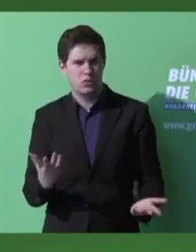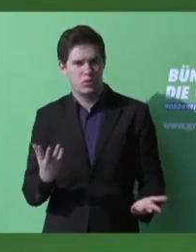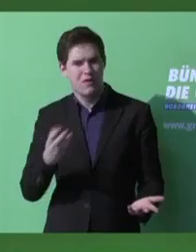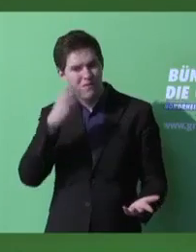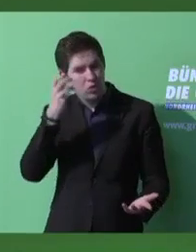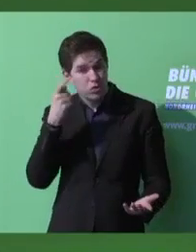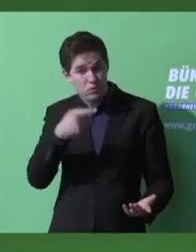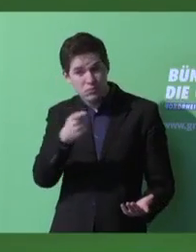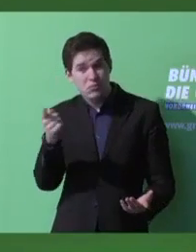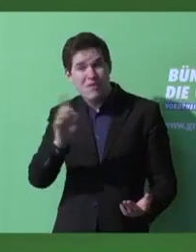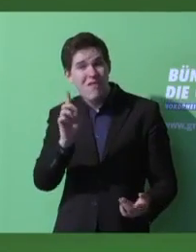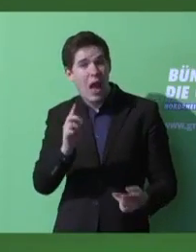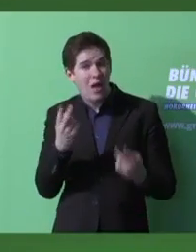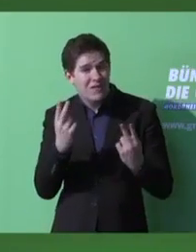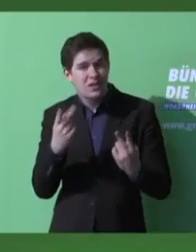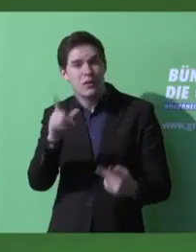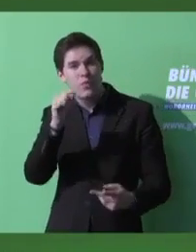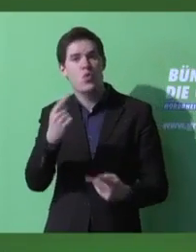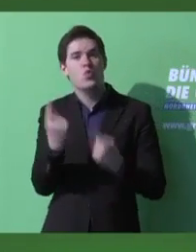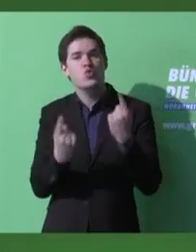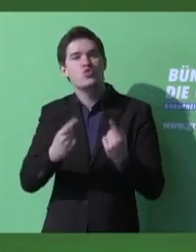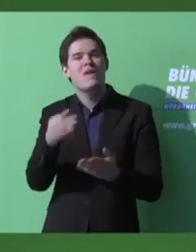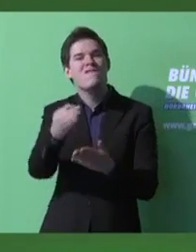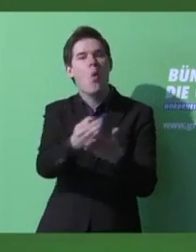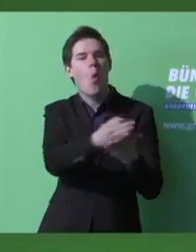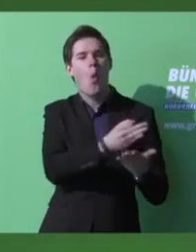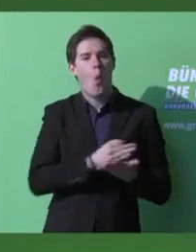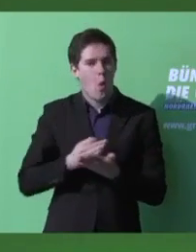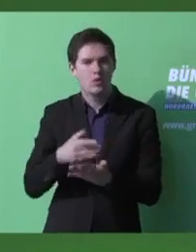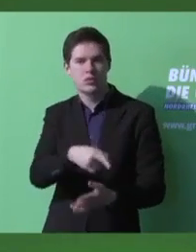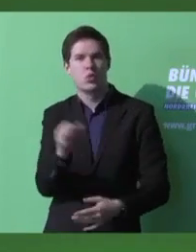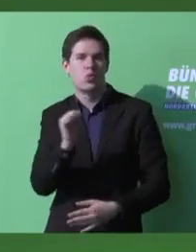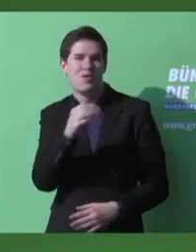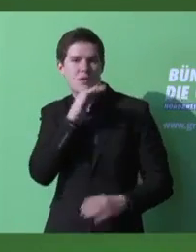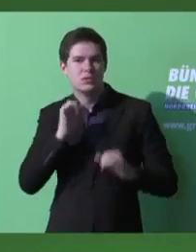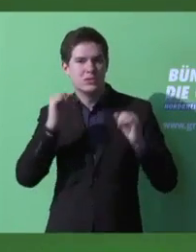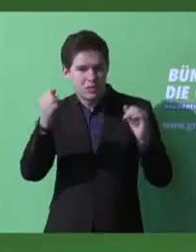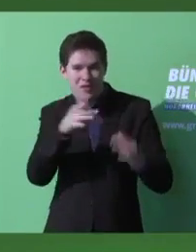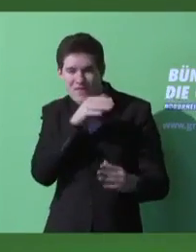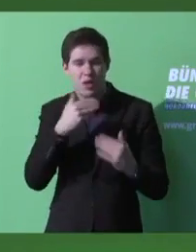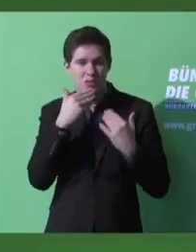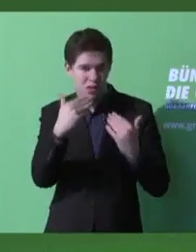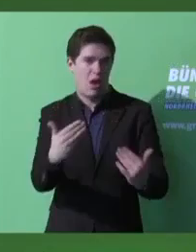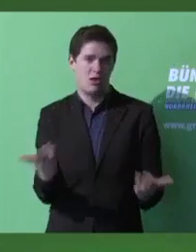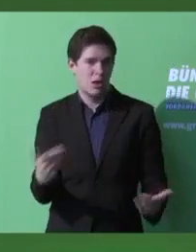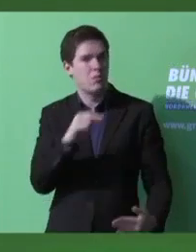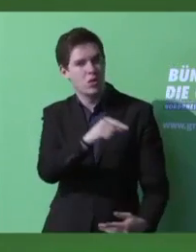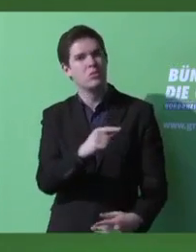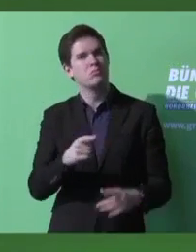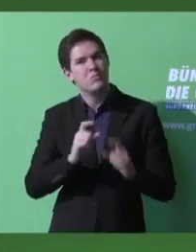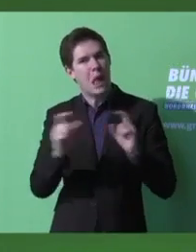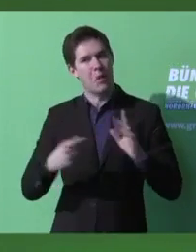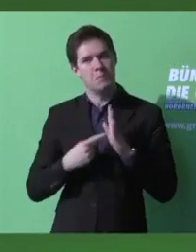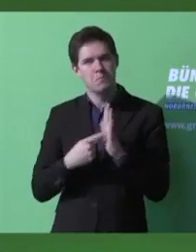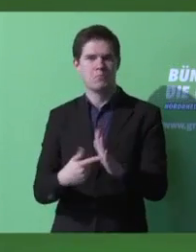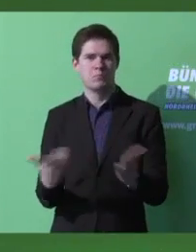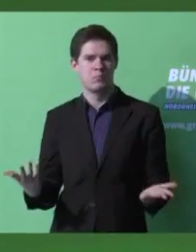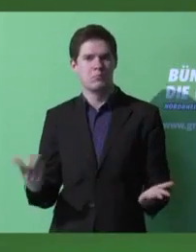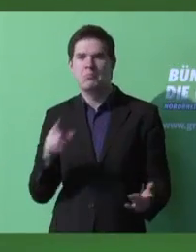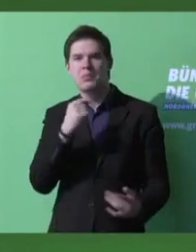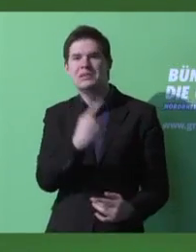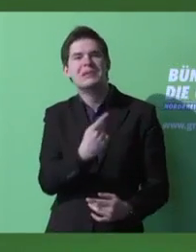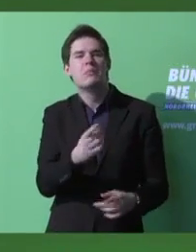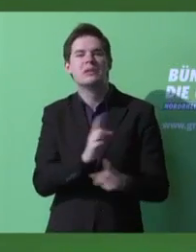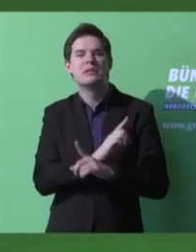ist, dann sind das die Grünen vor Ort, und ich weiß das. Und dafür möchte ich ganz herzlich Danke sagen. Da steht ihr für die Sache und ihr geht nicht und reiht euch nicht ein